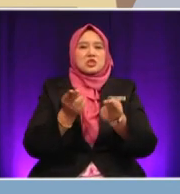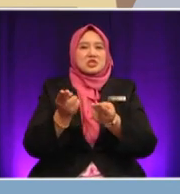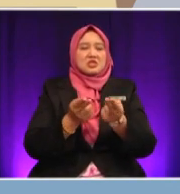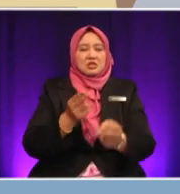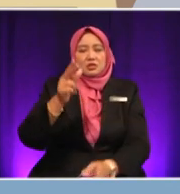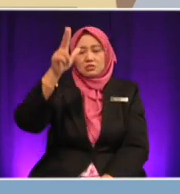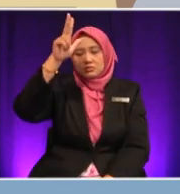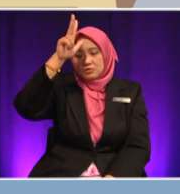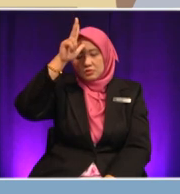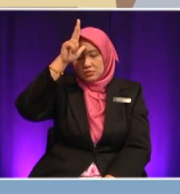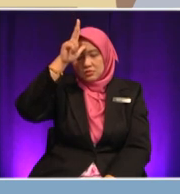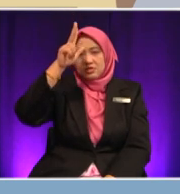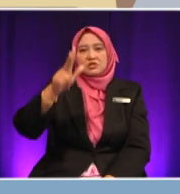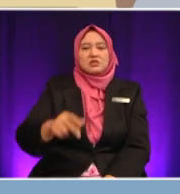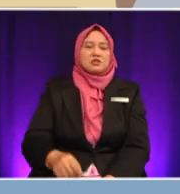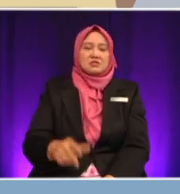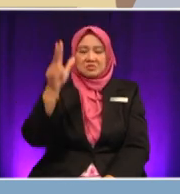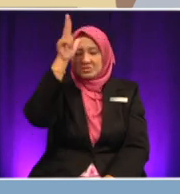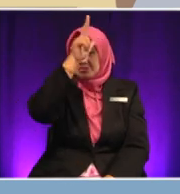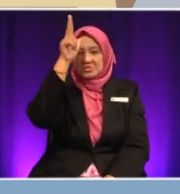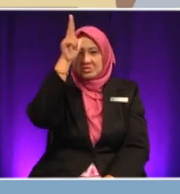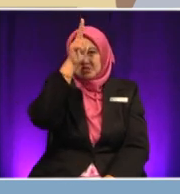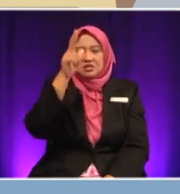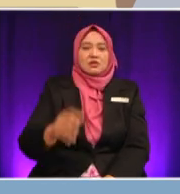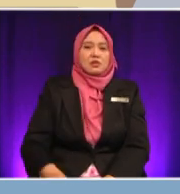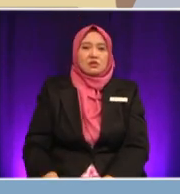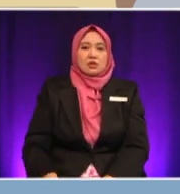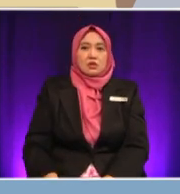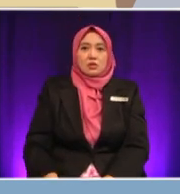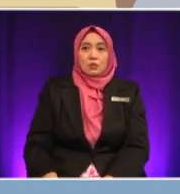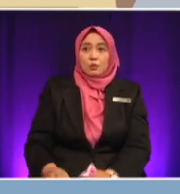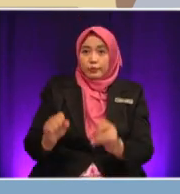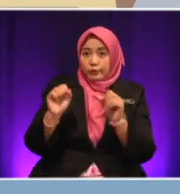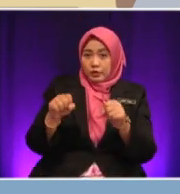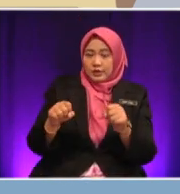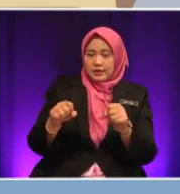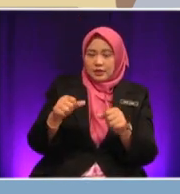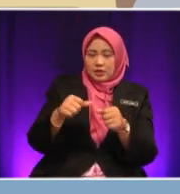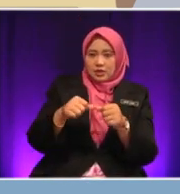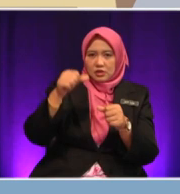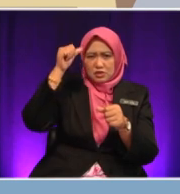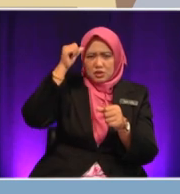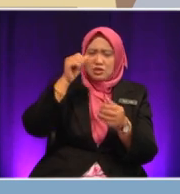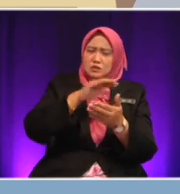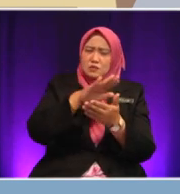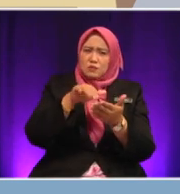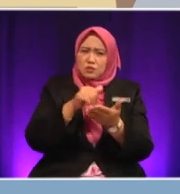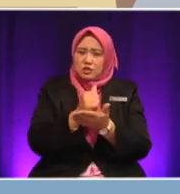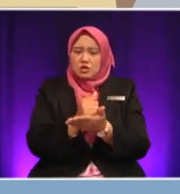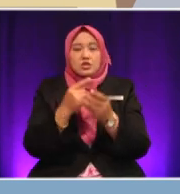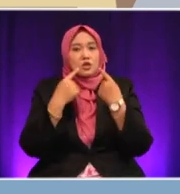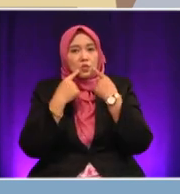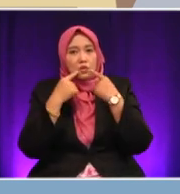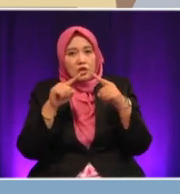ada sebab dan akibat sebab dan akibat jadi inilah panduan sebenarnya cara kita untuk menjawab